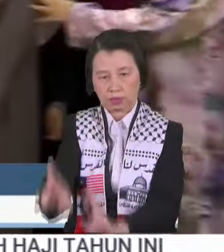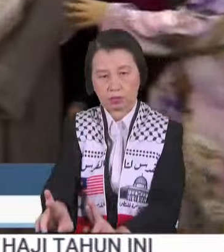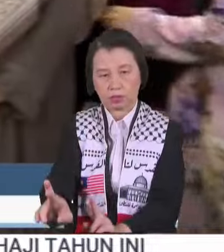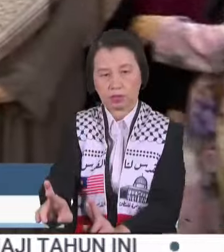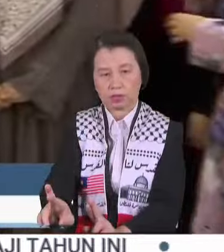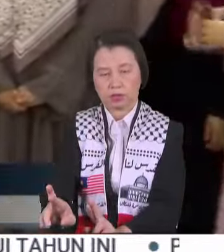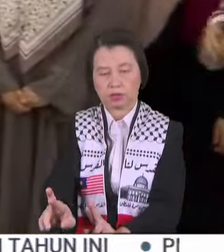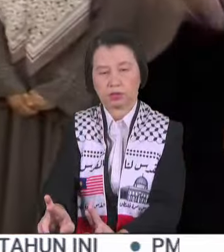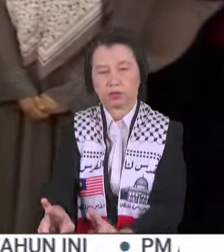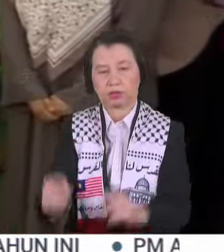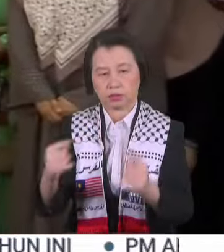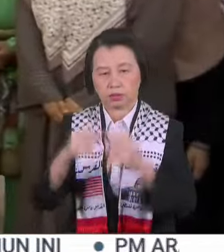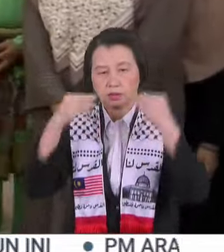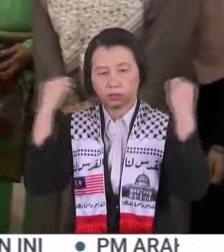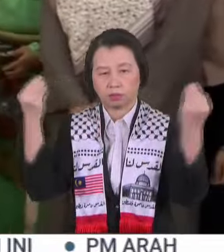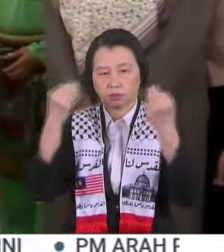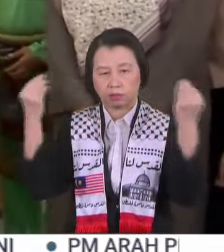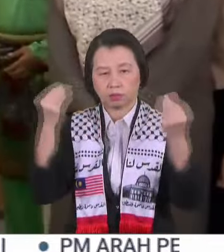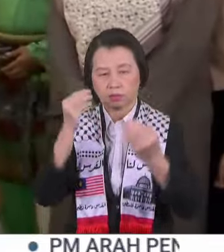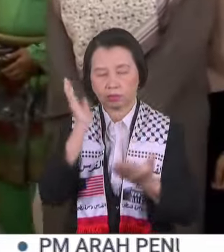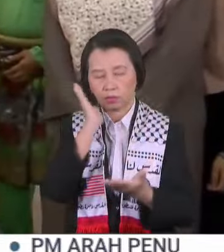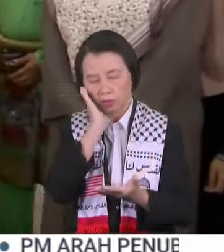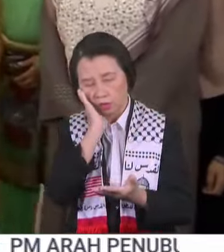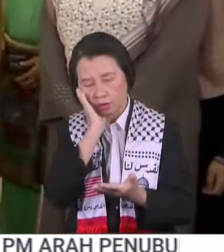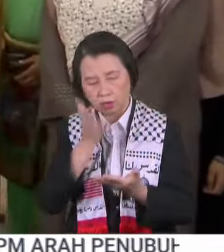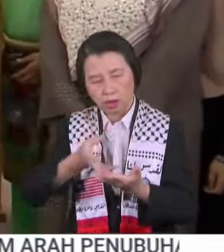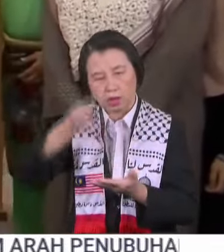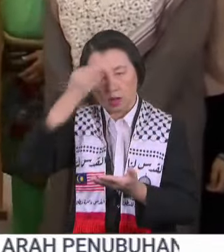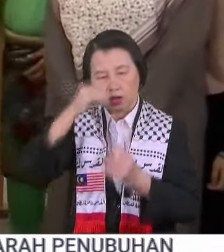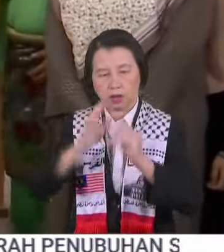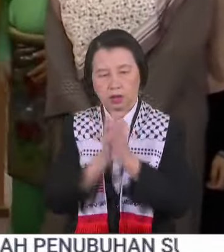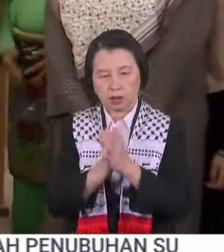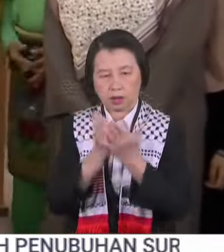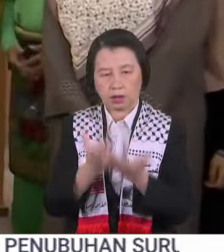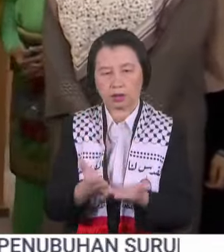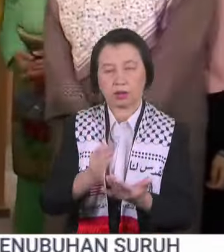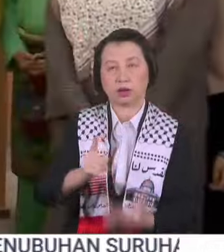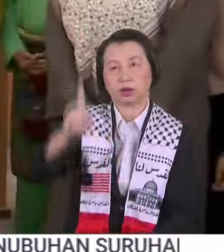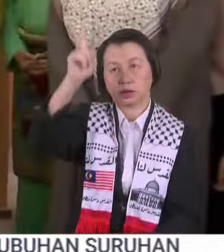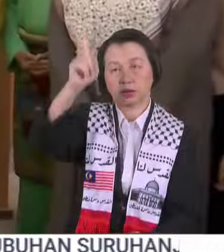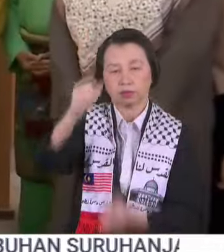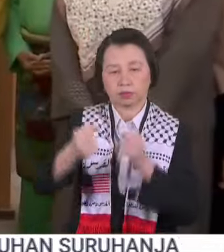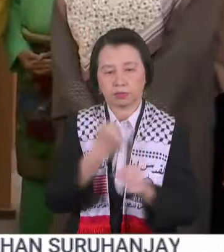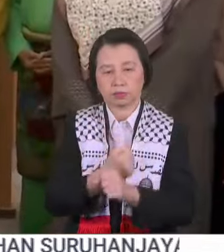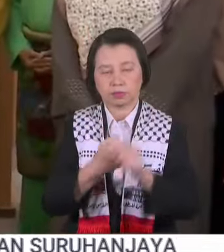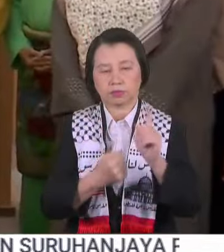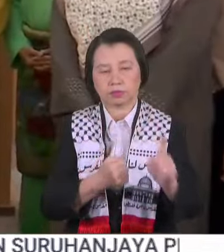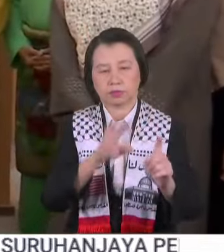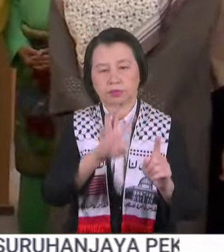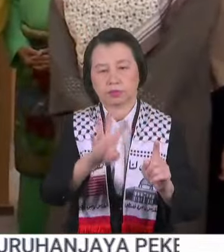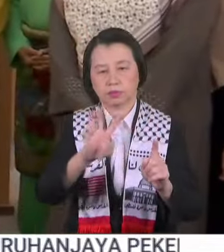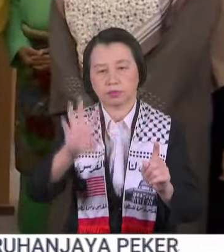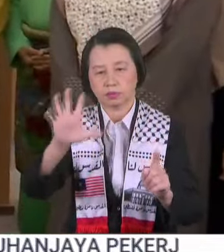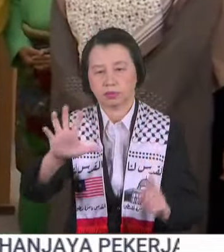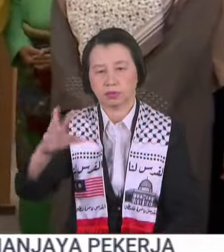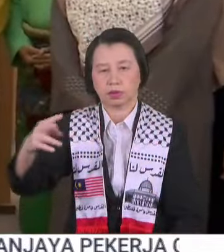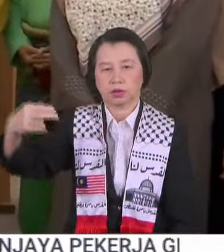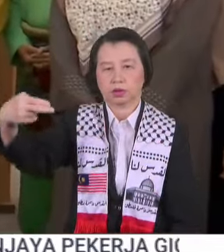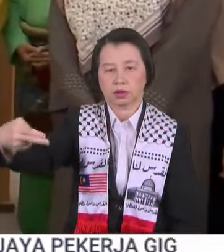rombongan wakil Sarawak ke Majlis Tilawah dan menghafaz Al-Quran peringkat kebangsaan tahun 1445